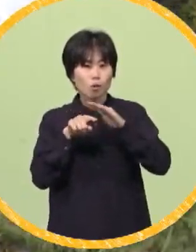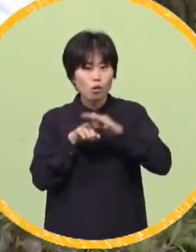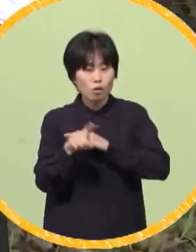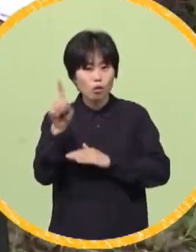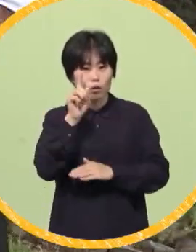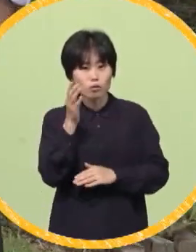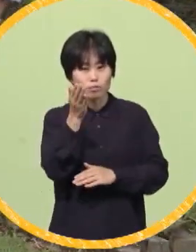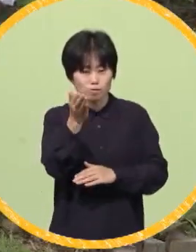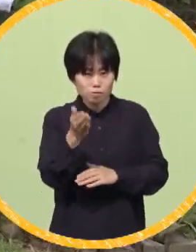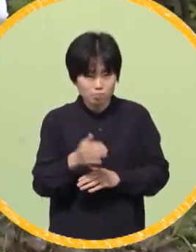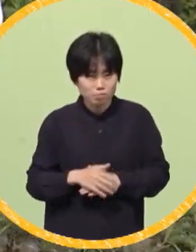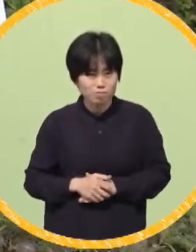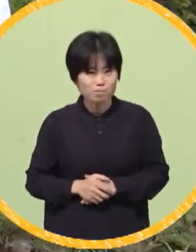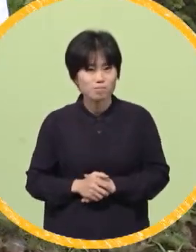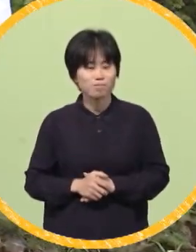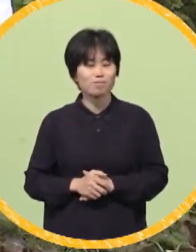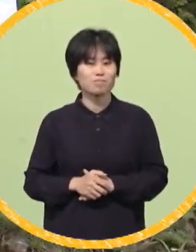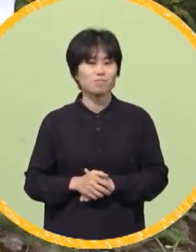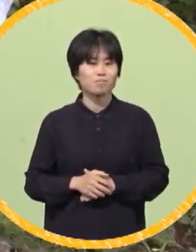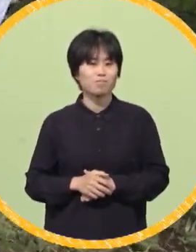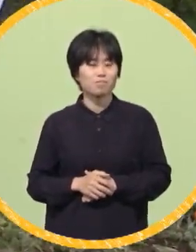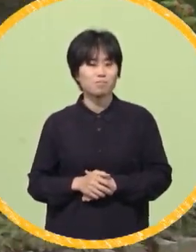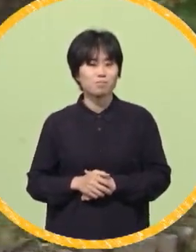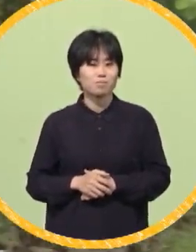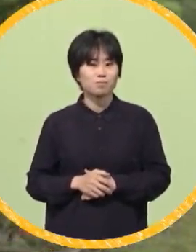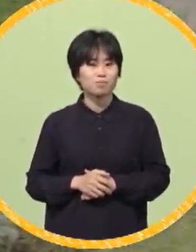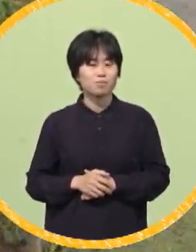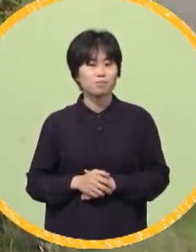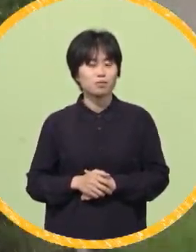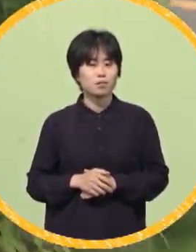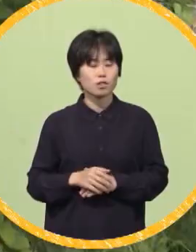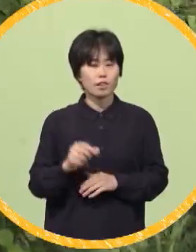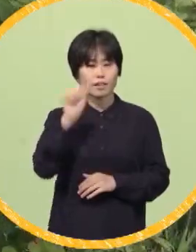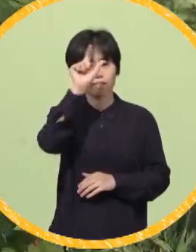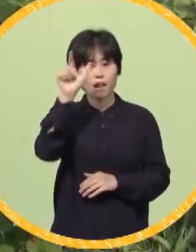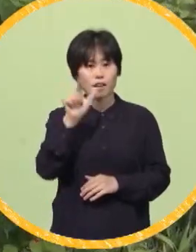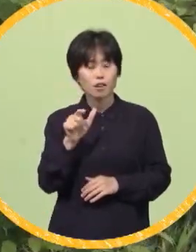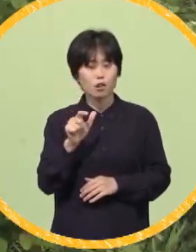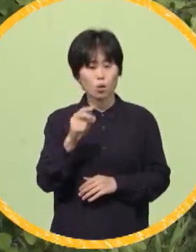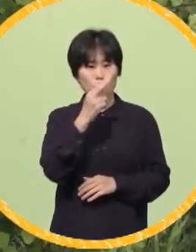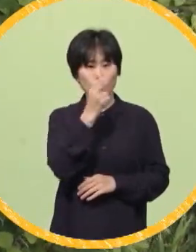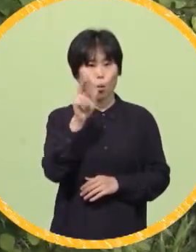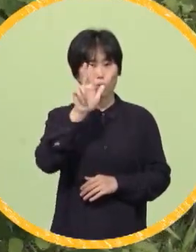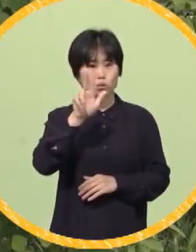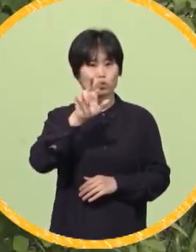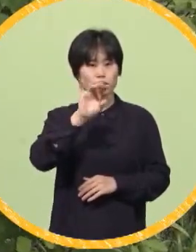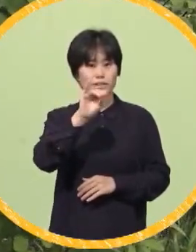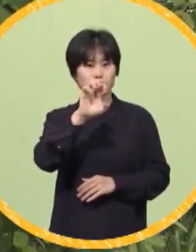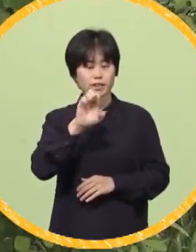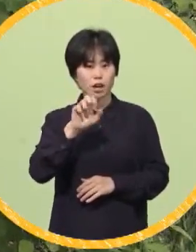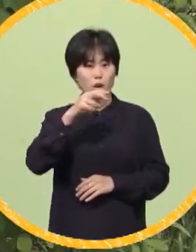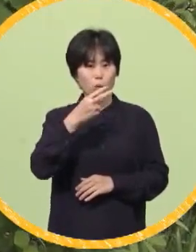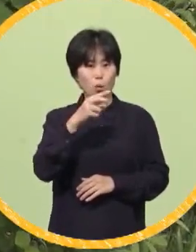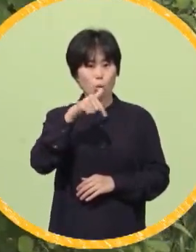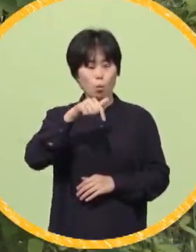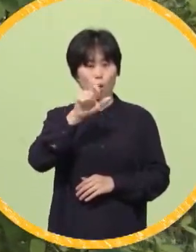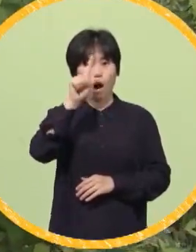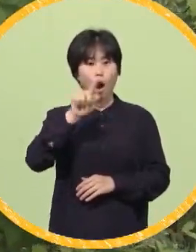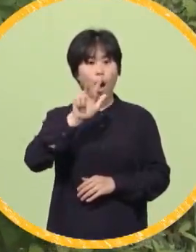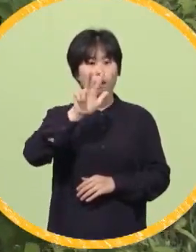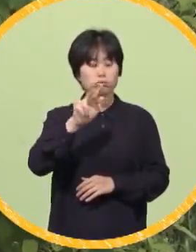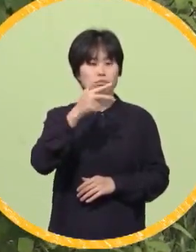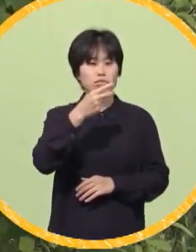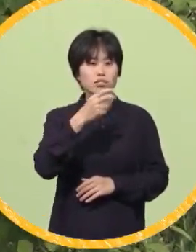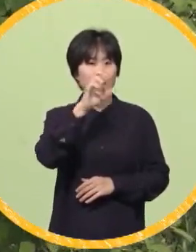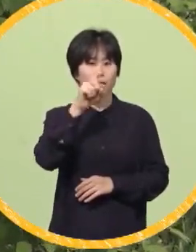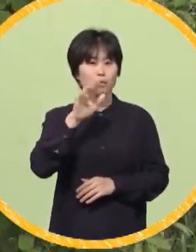はい、これはどんな意味があるんですか？ はい、イタリア語でドルチェファールニエンテっていう、はい、何もしない